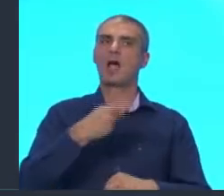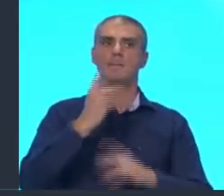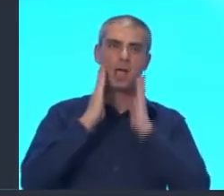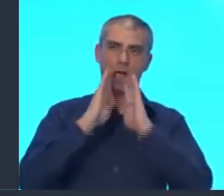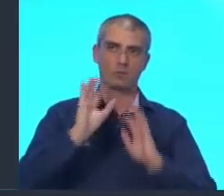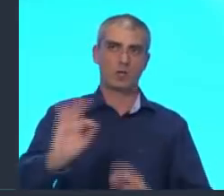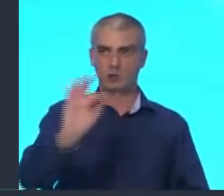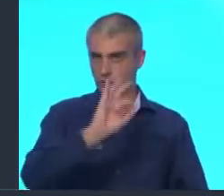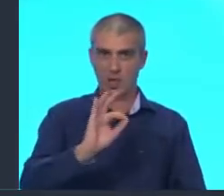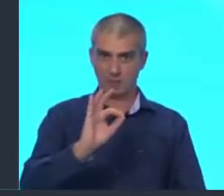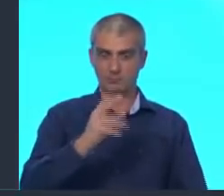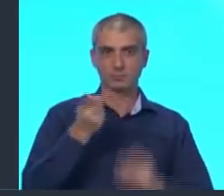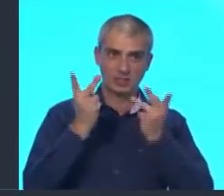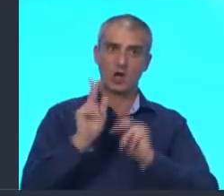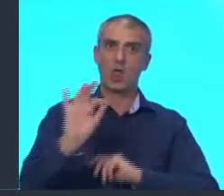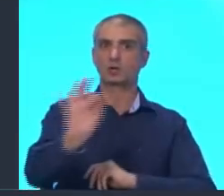שלהם ביכולות שלהם